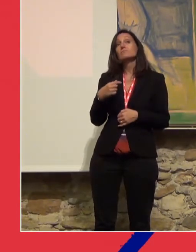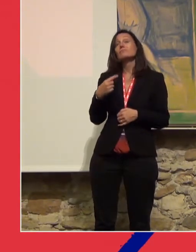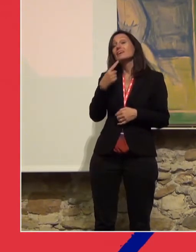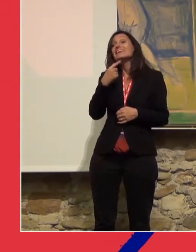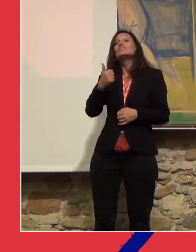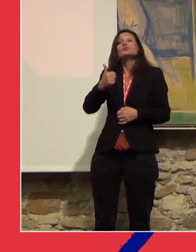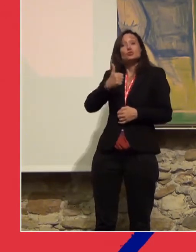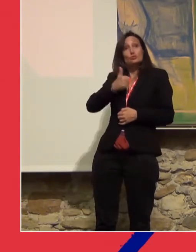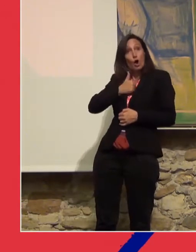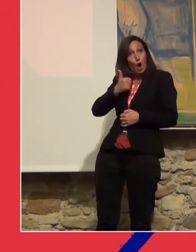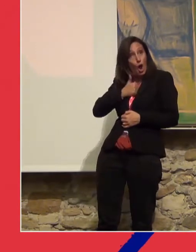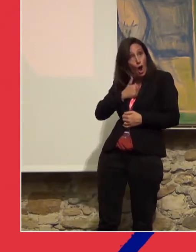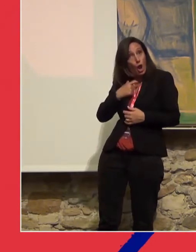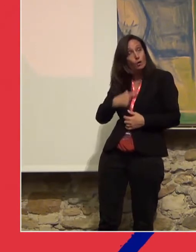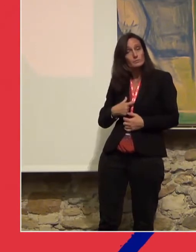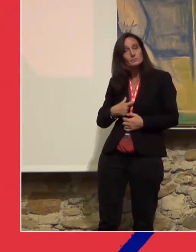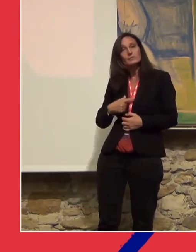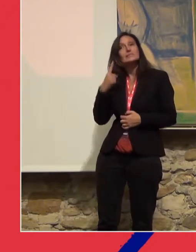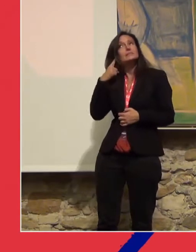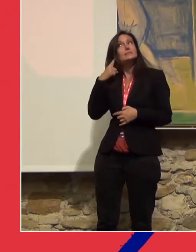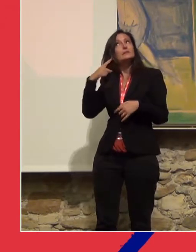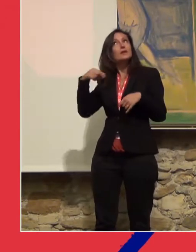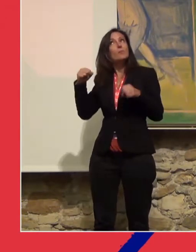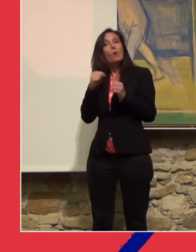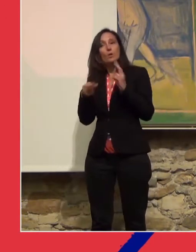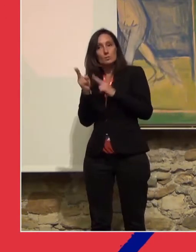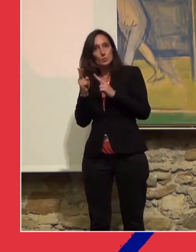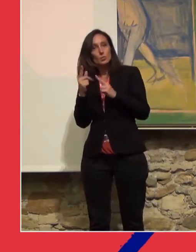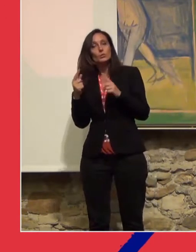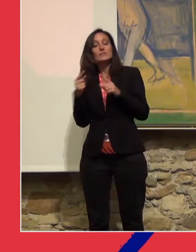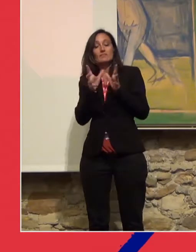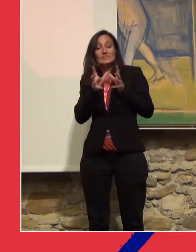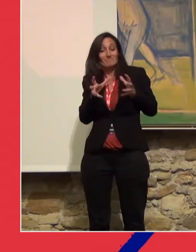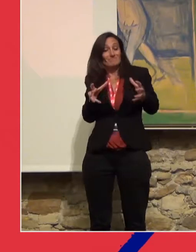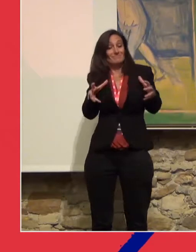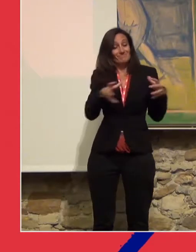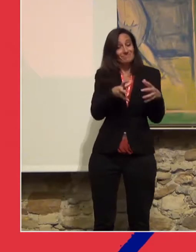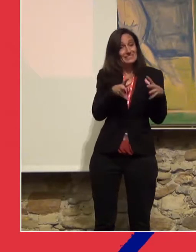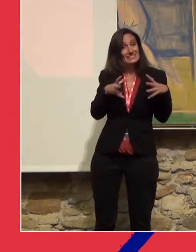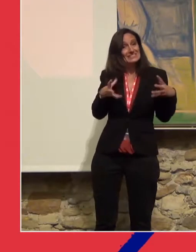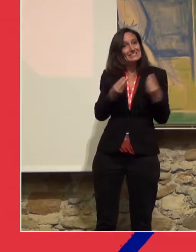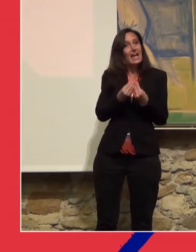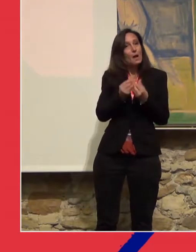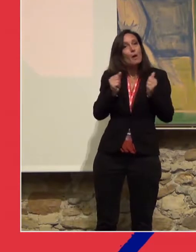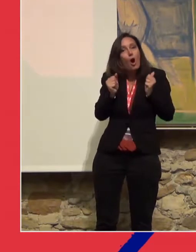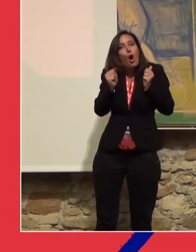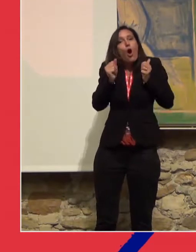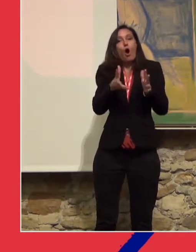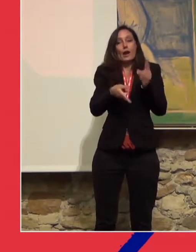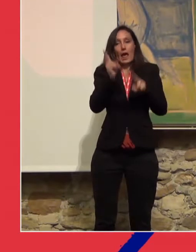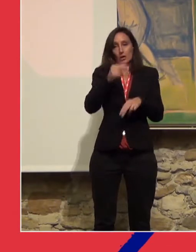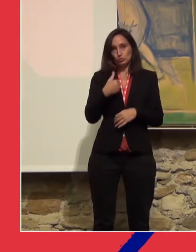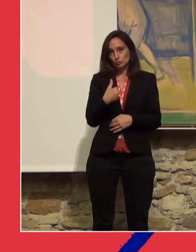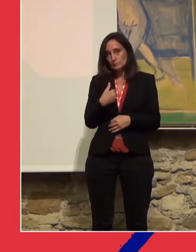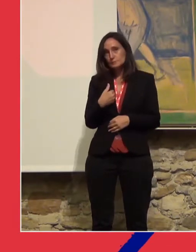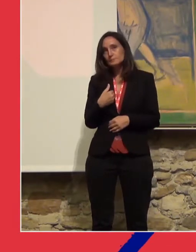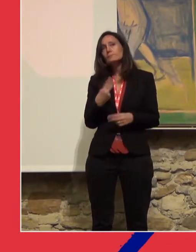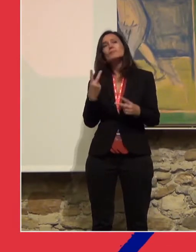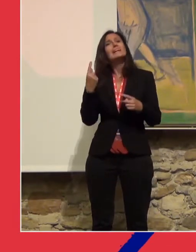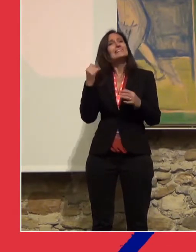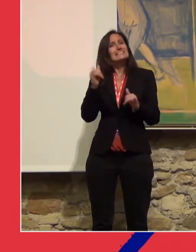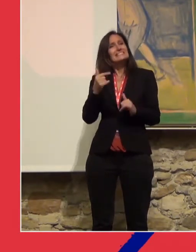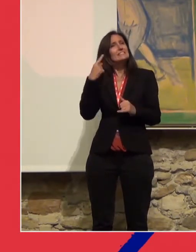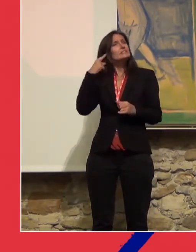timorosi. Insieme si diventa più coraggiosi. Avvertivo sì il dolore fisico, ma non